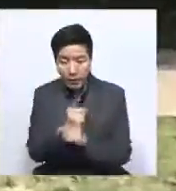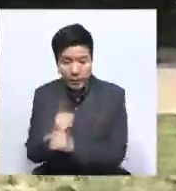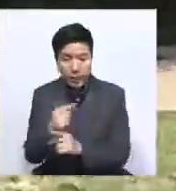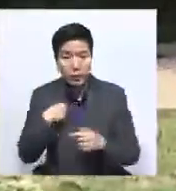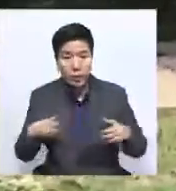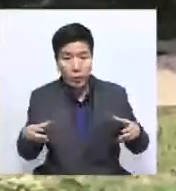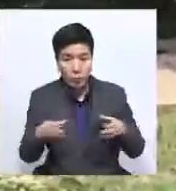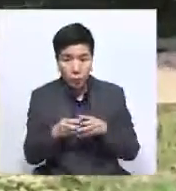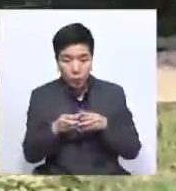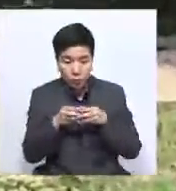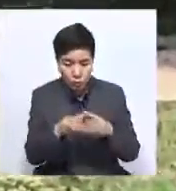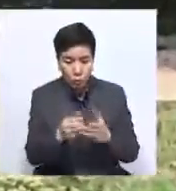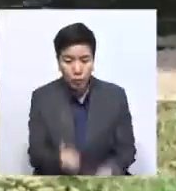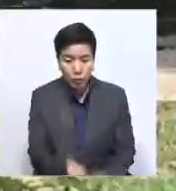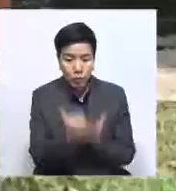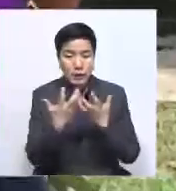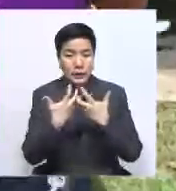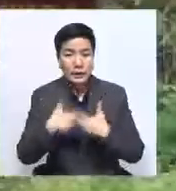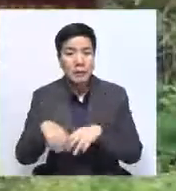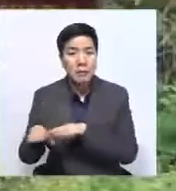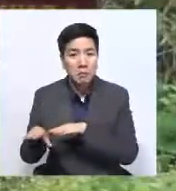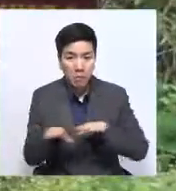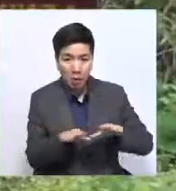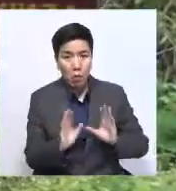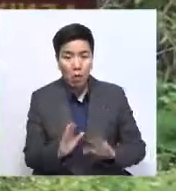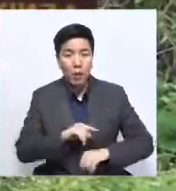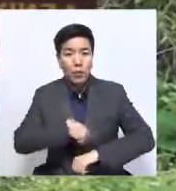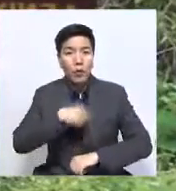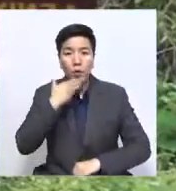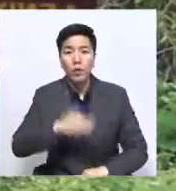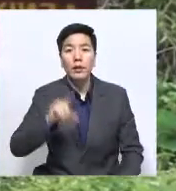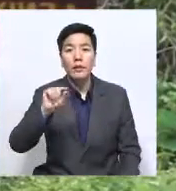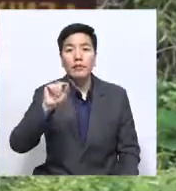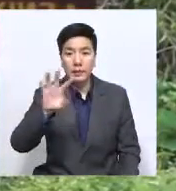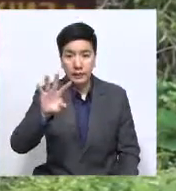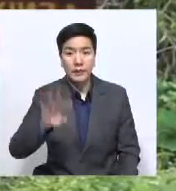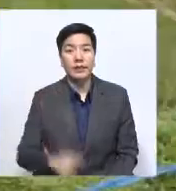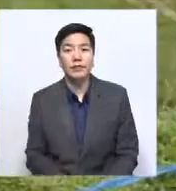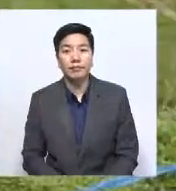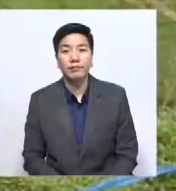เคลื่อนที่เร็วและเครื่องอุปกรณ์ให้พร้อมเผชิญเหตุตลอด24ชั่วโมงด้วยค่ะ